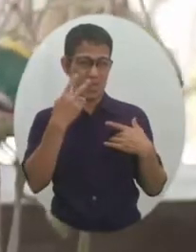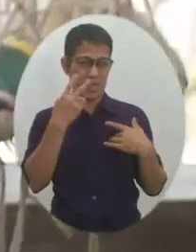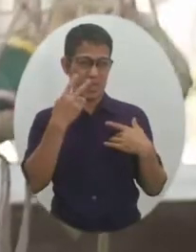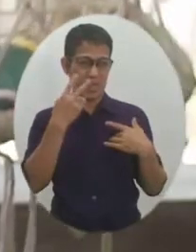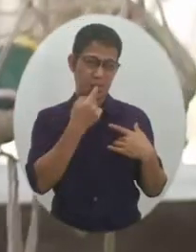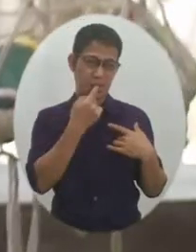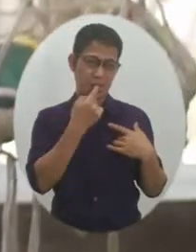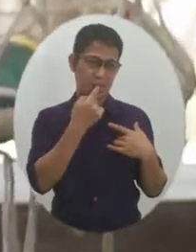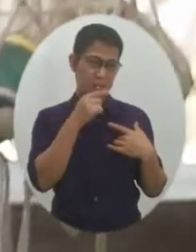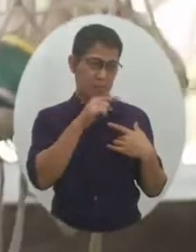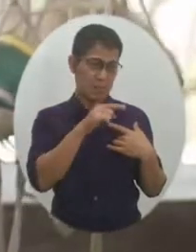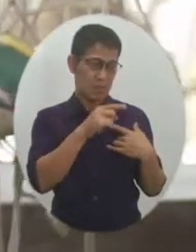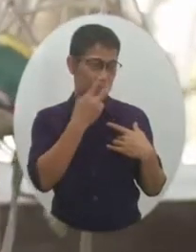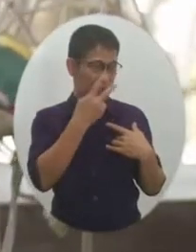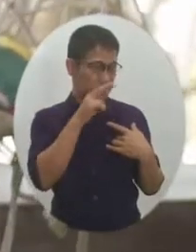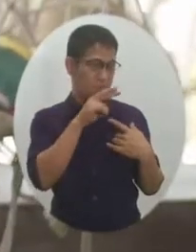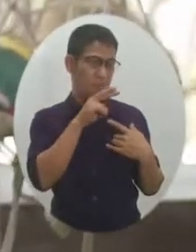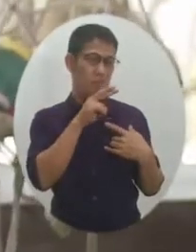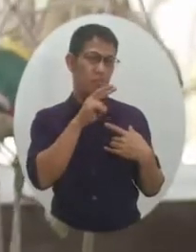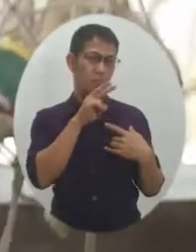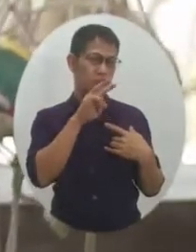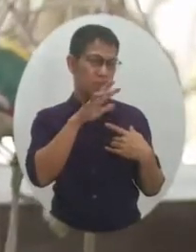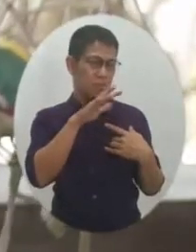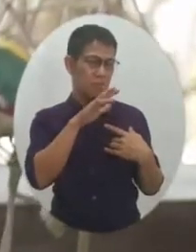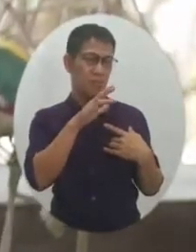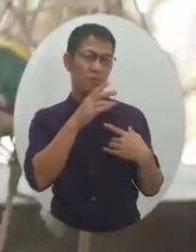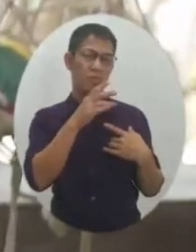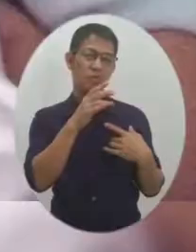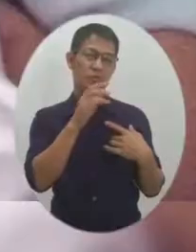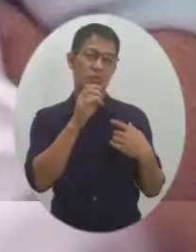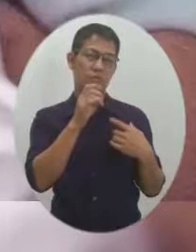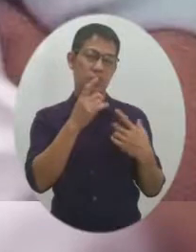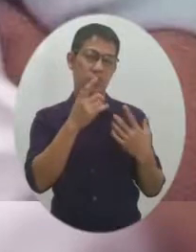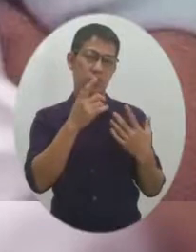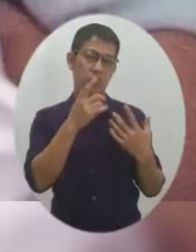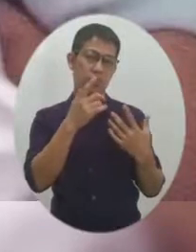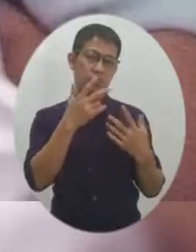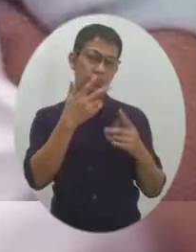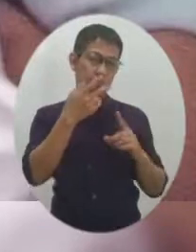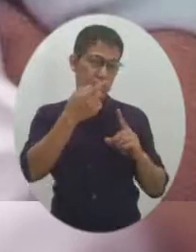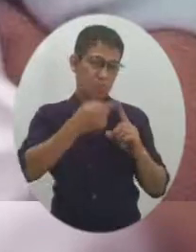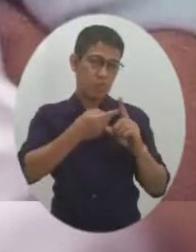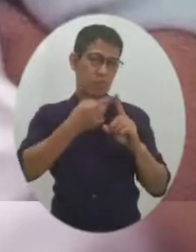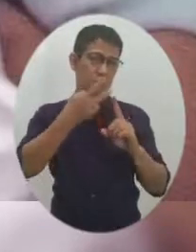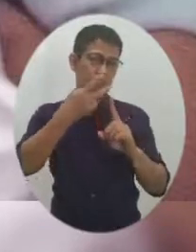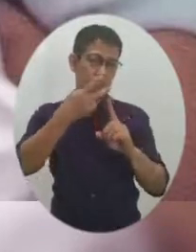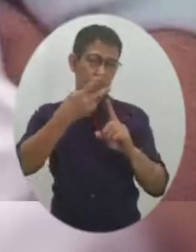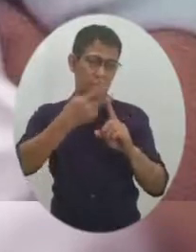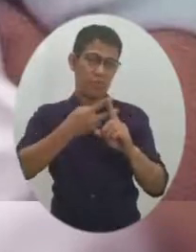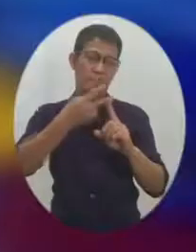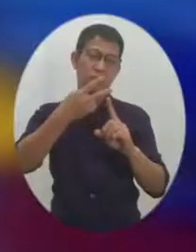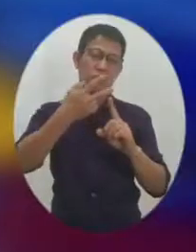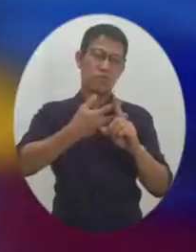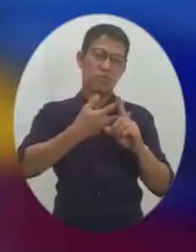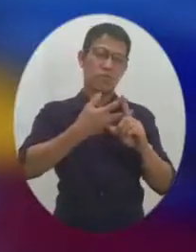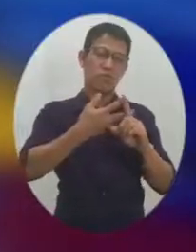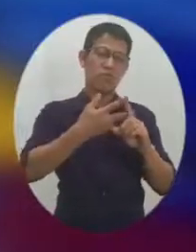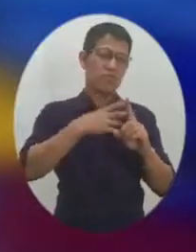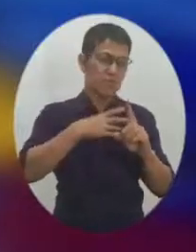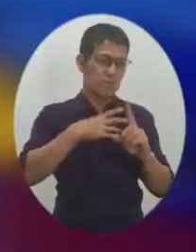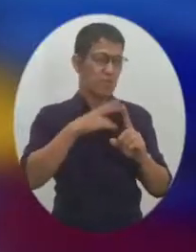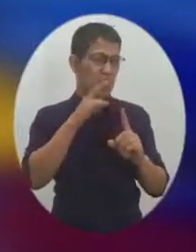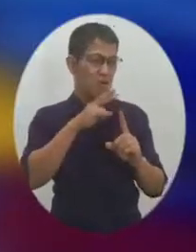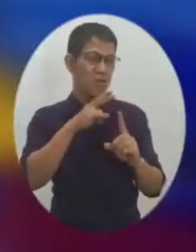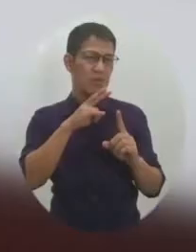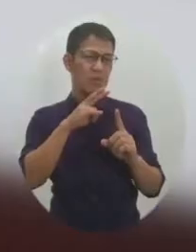siyempre, wala naman niya po kaming lahing ganyan. Nung mga unang buwan,